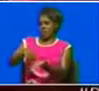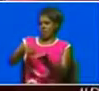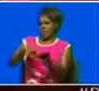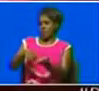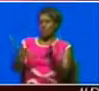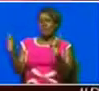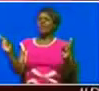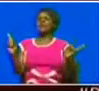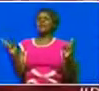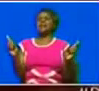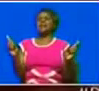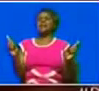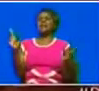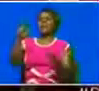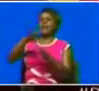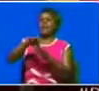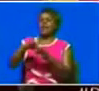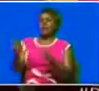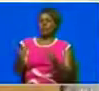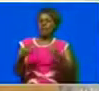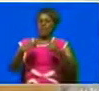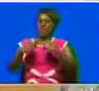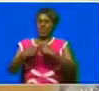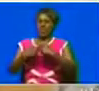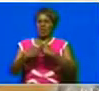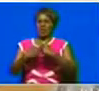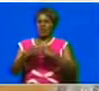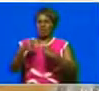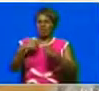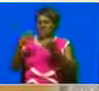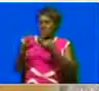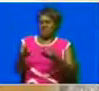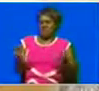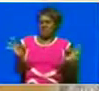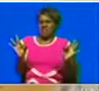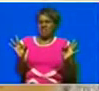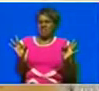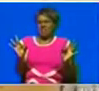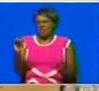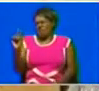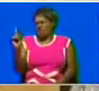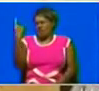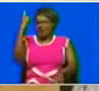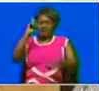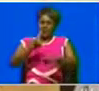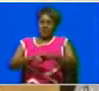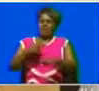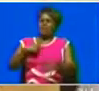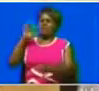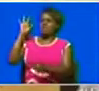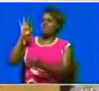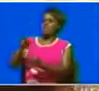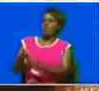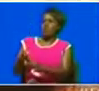wako tayari kwa uchaguzi huo unaotarajiwa tarehe 8 mwezi ujao. Niko huru na ndio itakuwa kama mara yangu ya kwanza kupata